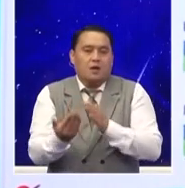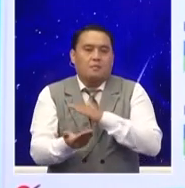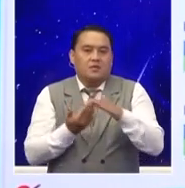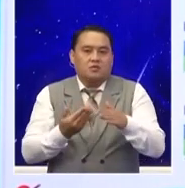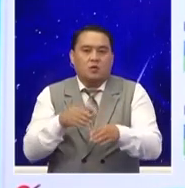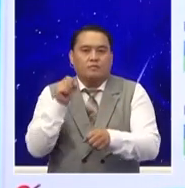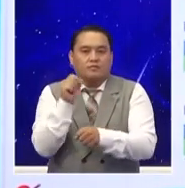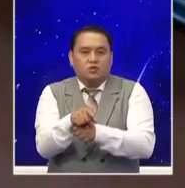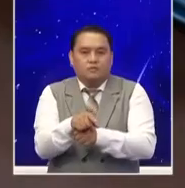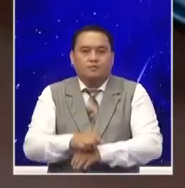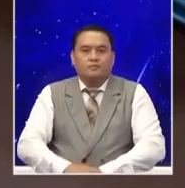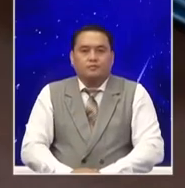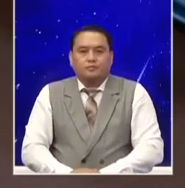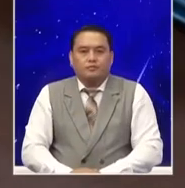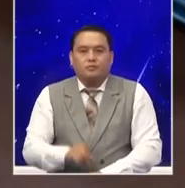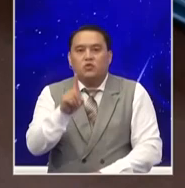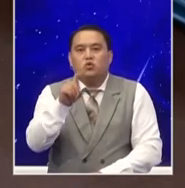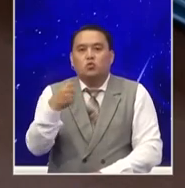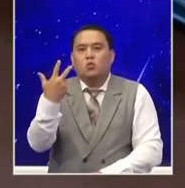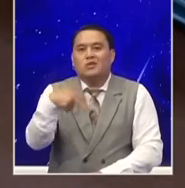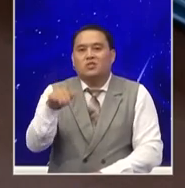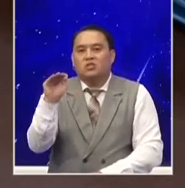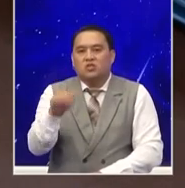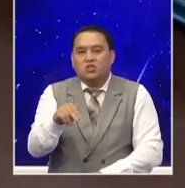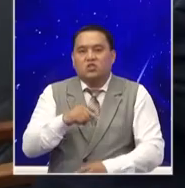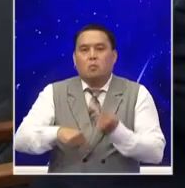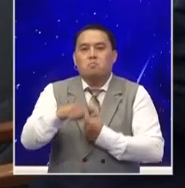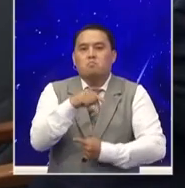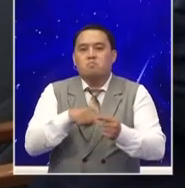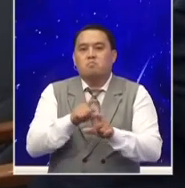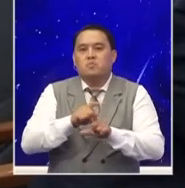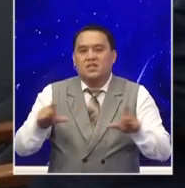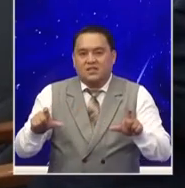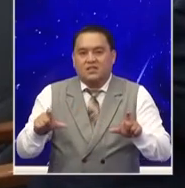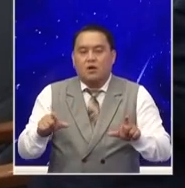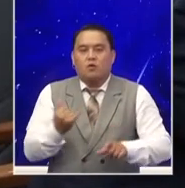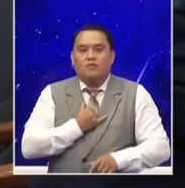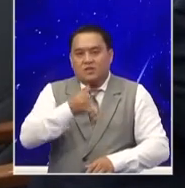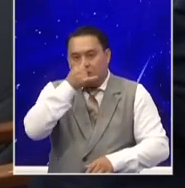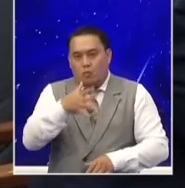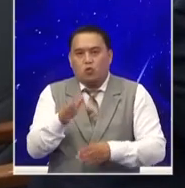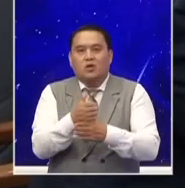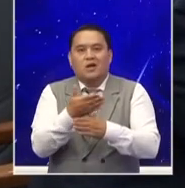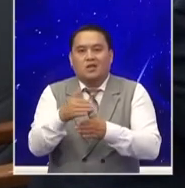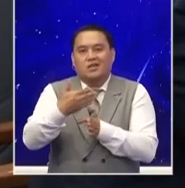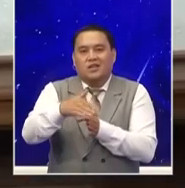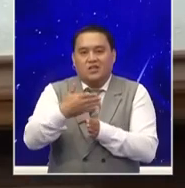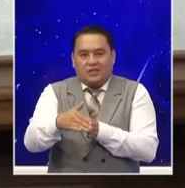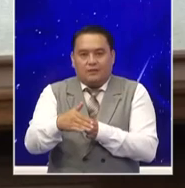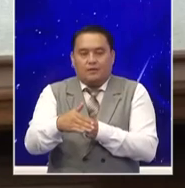к конкретным действиям. Около 130 тысяч субъектов малого и среднего бизнеса вы не можете распределить